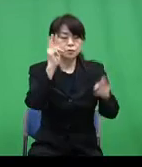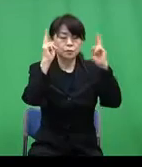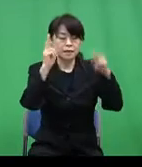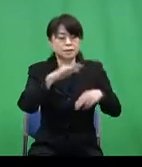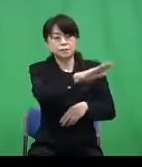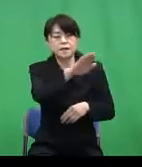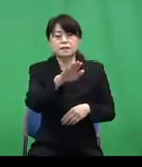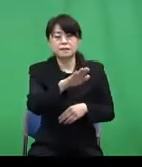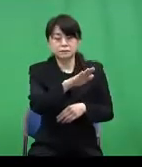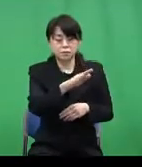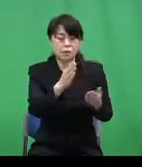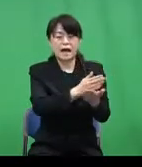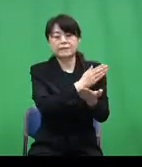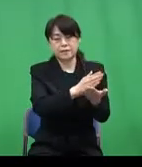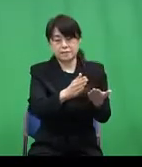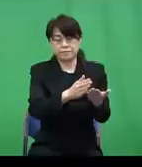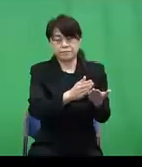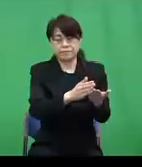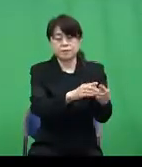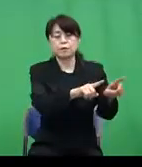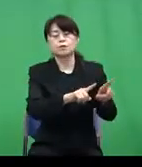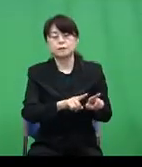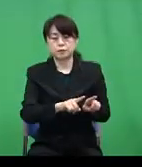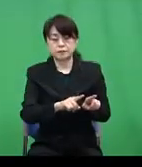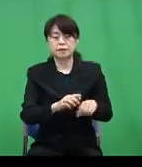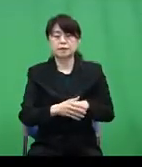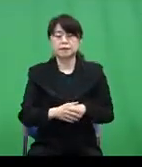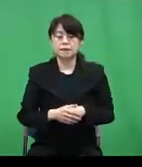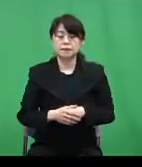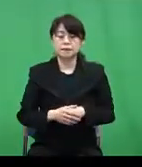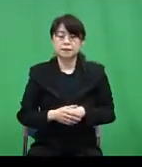の事業者の方々のもちろん判断もありましょうし、